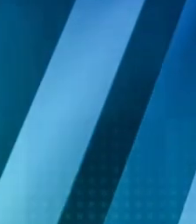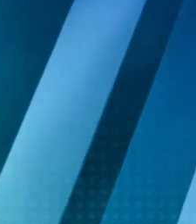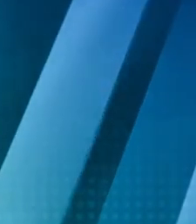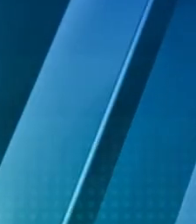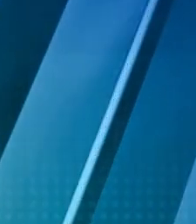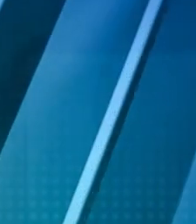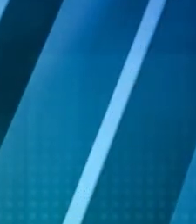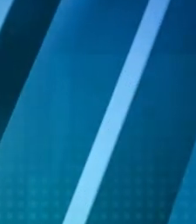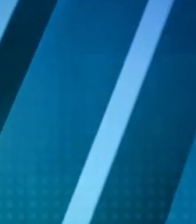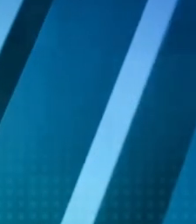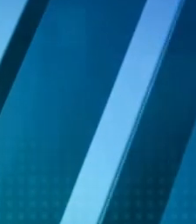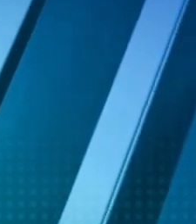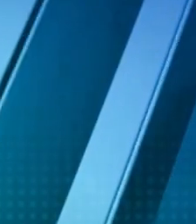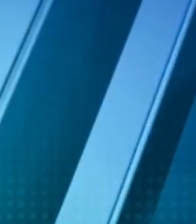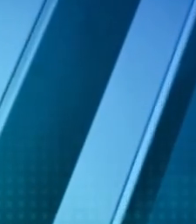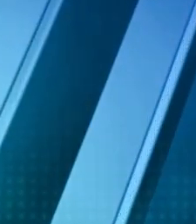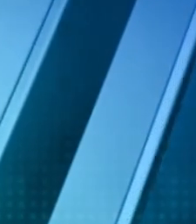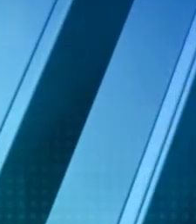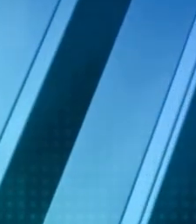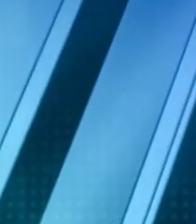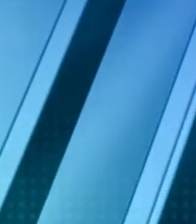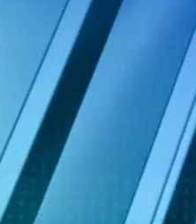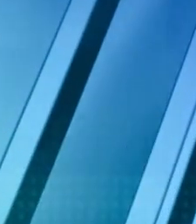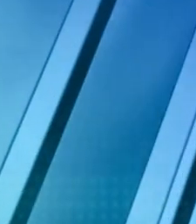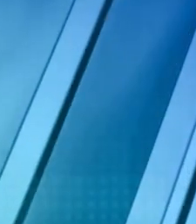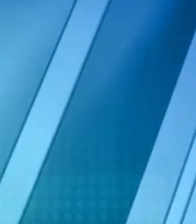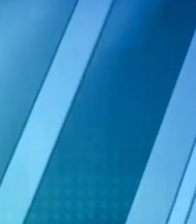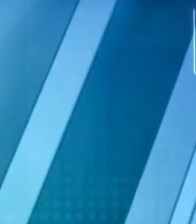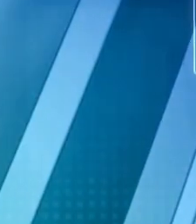МУЗЫКАЛЬНАЯ ЗАСТАВКА